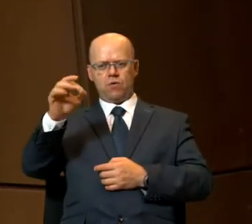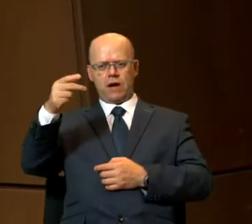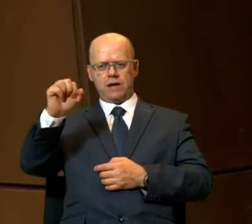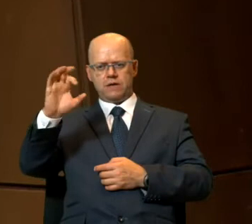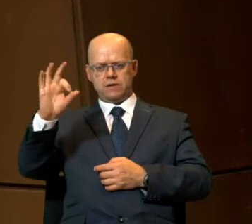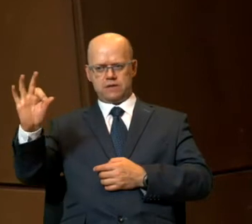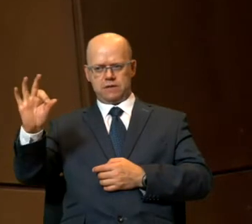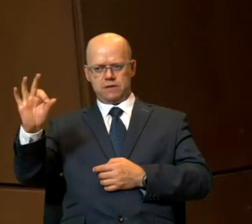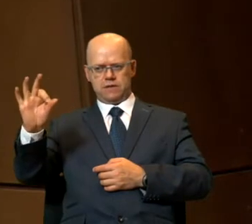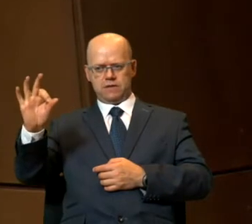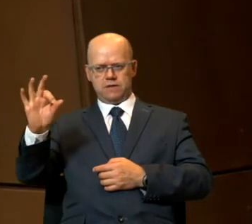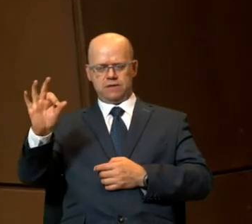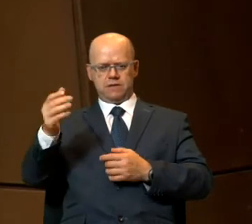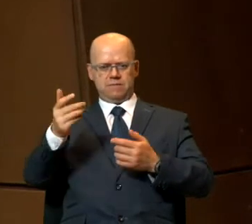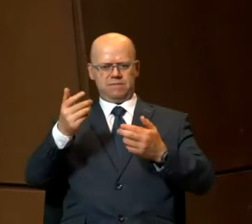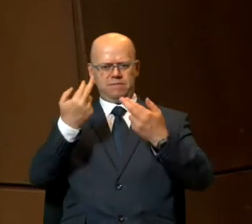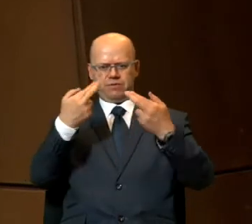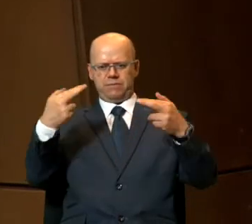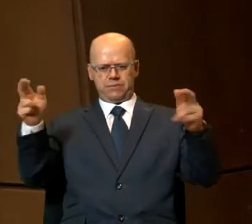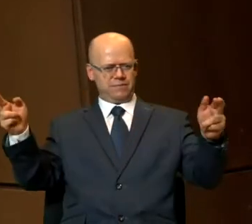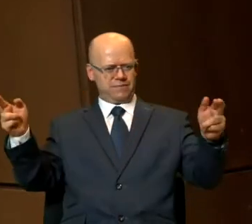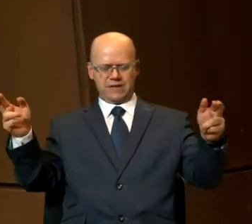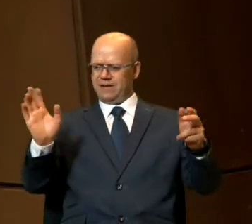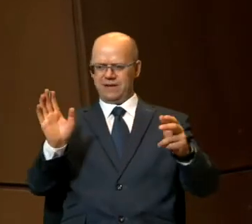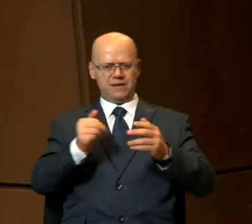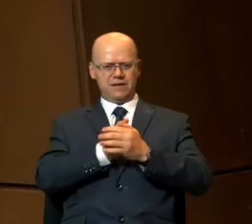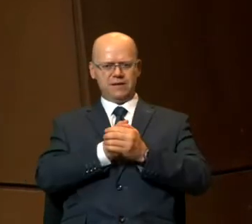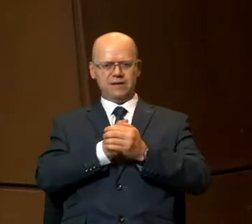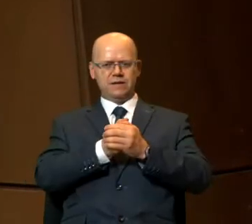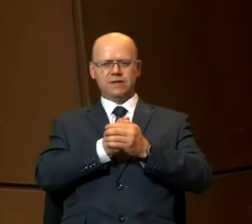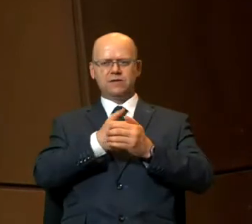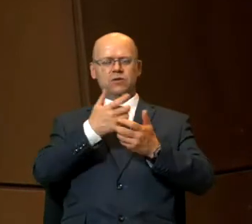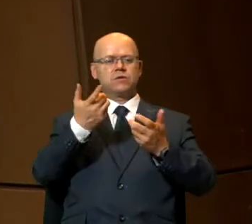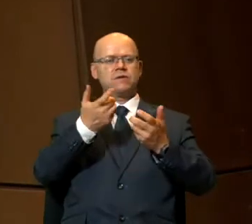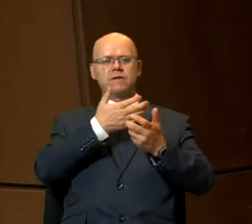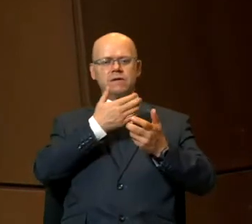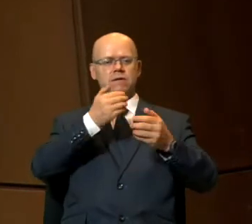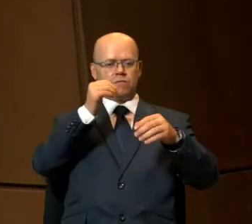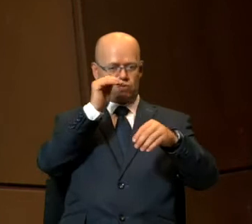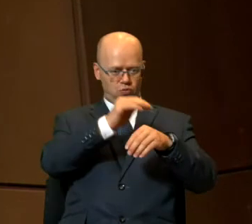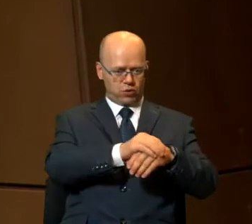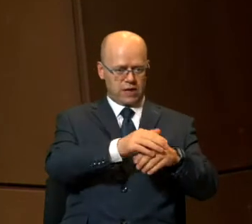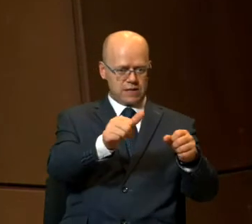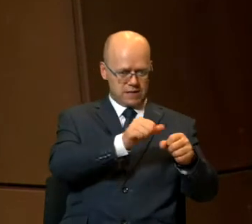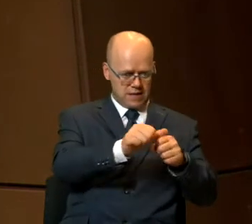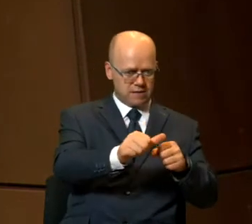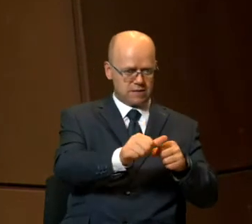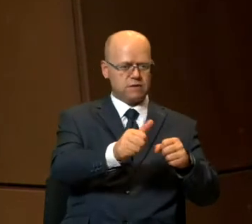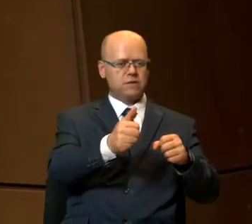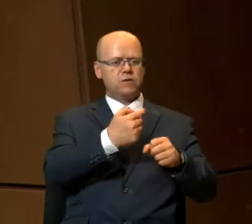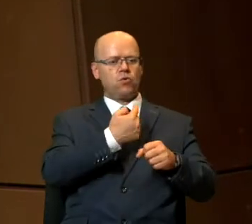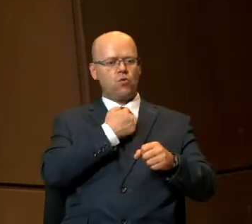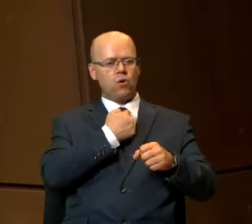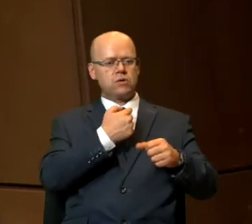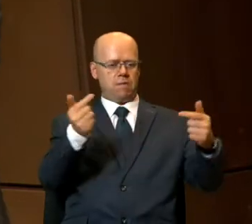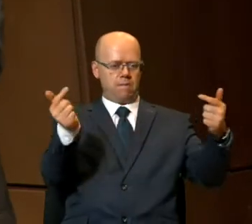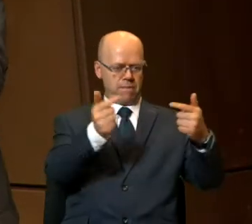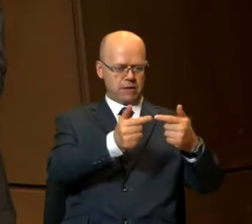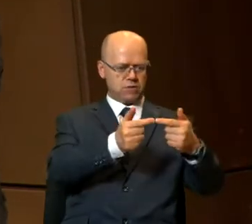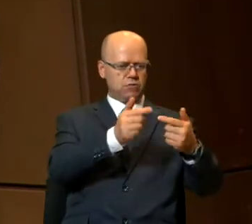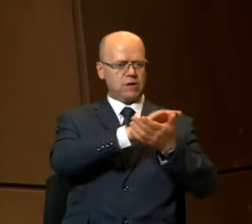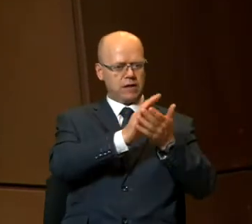mamy harmonii, ponieważ to byłoby idiotyczne, ponieważ walka polityczna oznacza, że są tam pewne głosy, które sobie